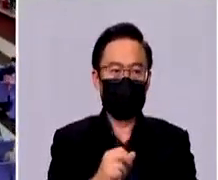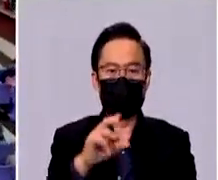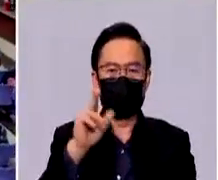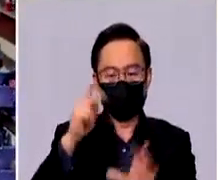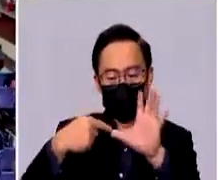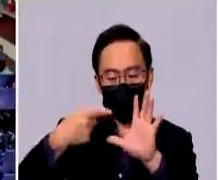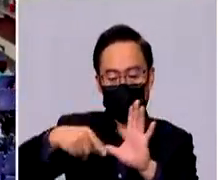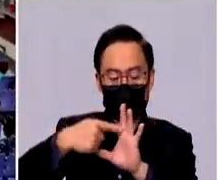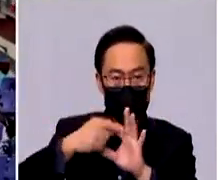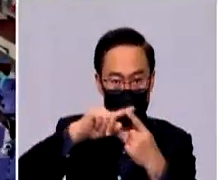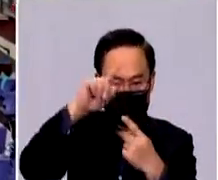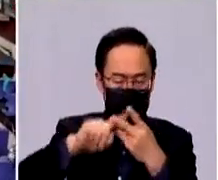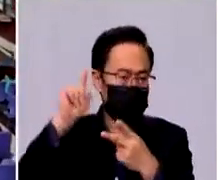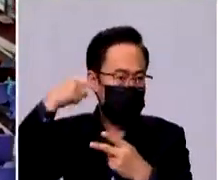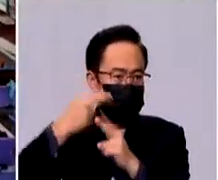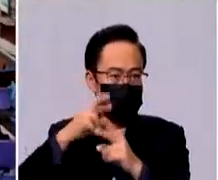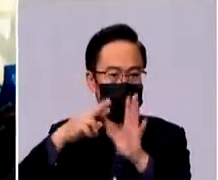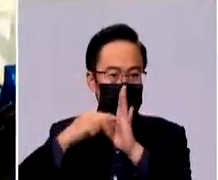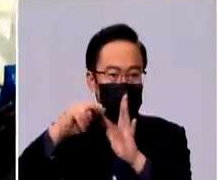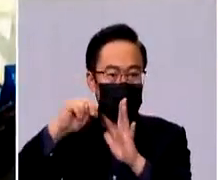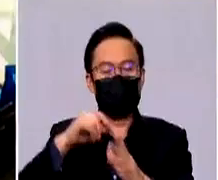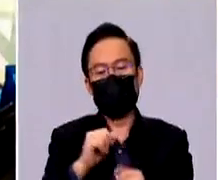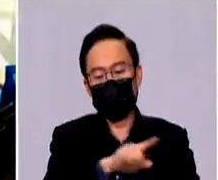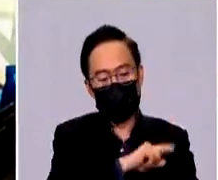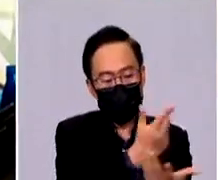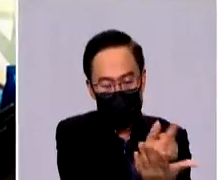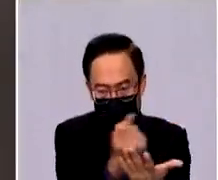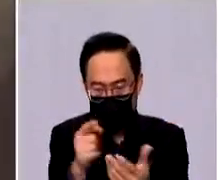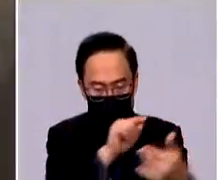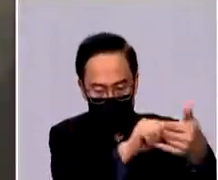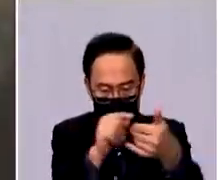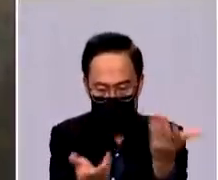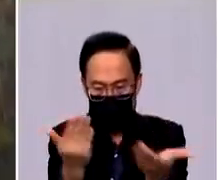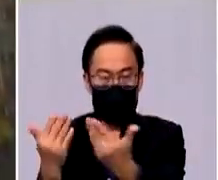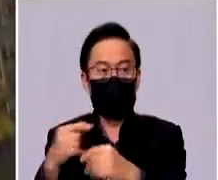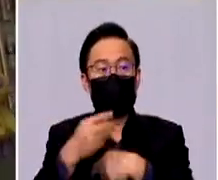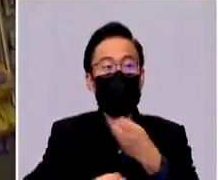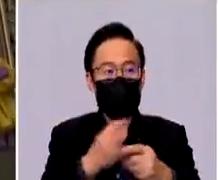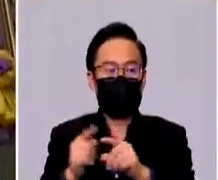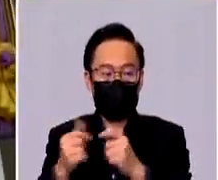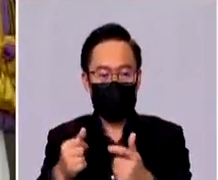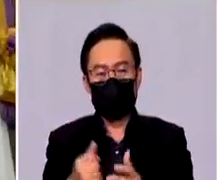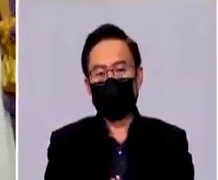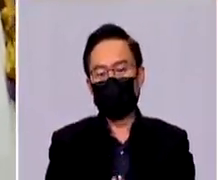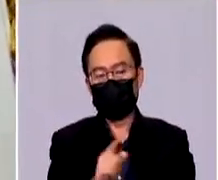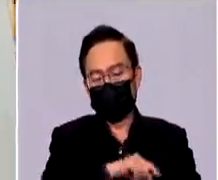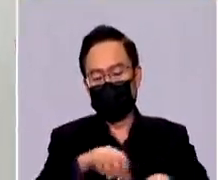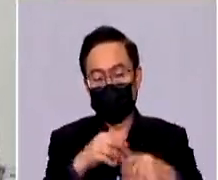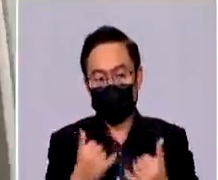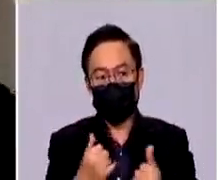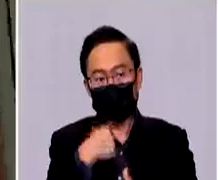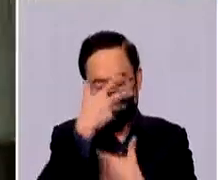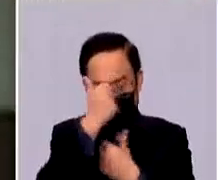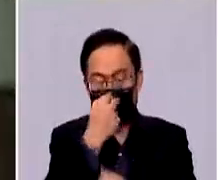ดยการรับฟังความเห็นนอกจากจะสามารถแสดงความเห็นหรือว่าคอมเมนต์ใต้เพจทั้งสองเพจแล้วแล้วก็ผ่านช่องทาง YouTube ด้วยผู้สนใจ